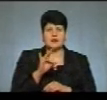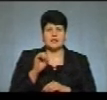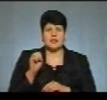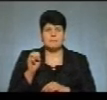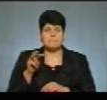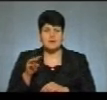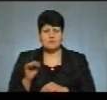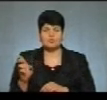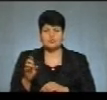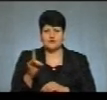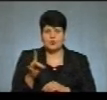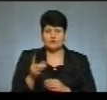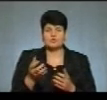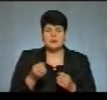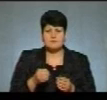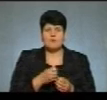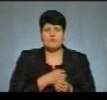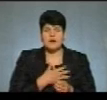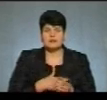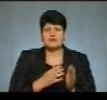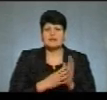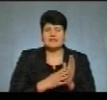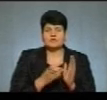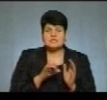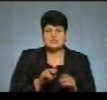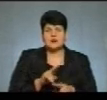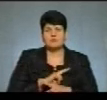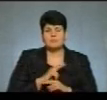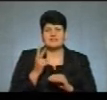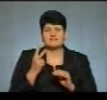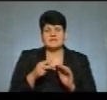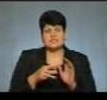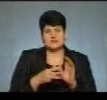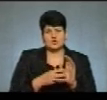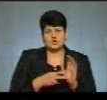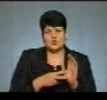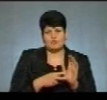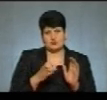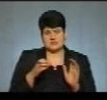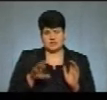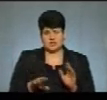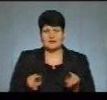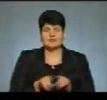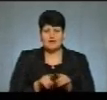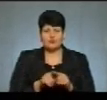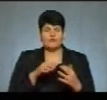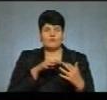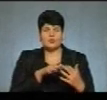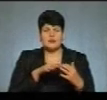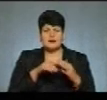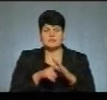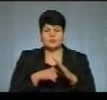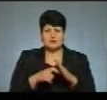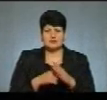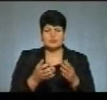Трибухівців Бучицького району отримав поранення 9 січня і помер 27 січня. Також у боях за Донецький аеропорт травми